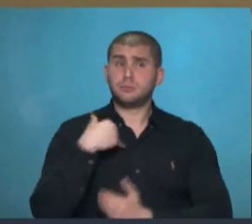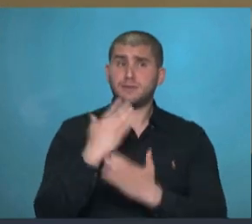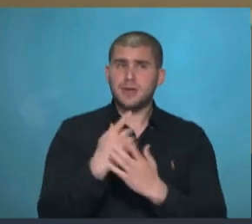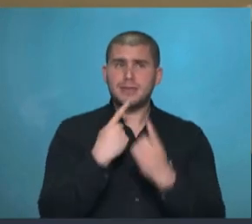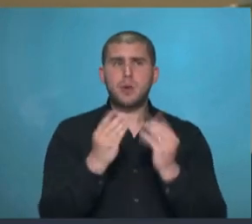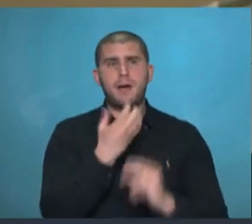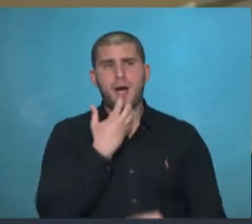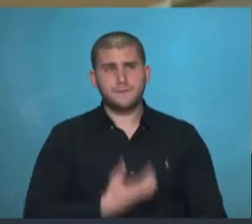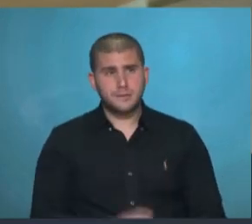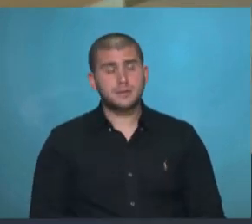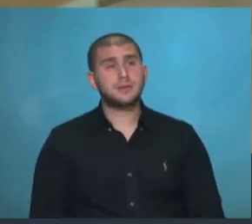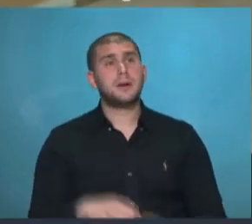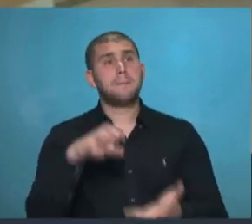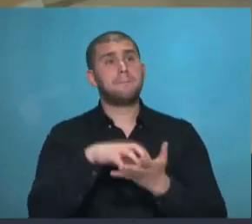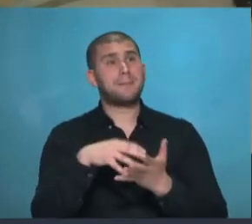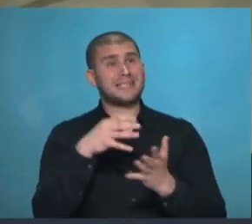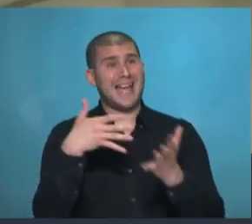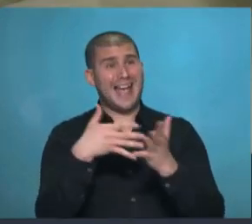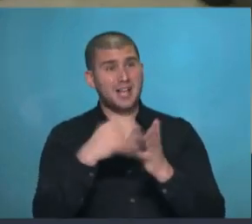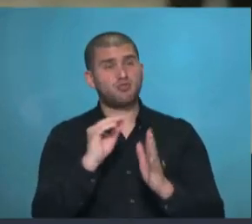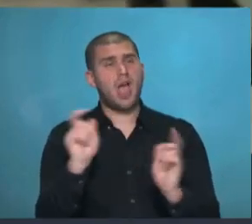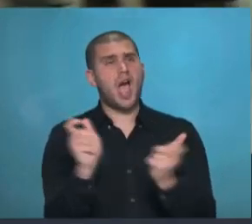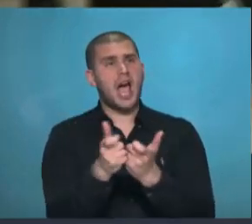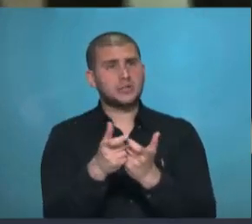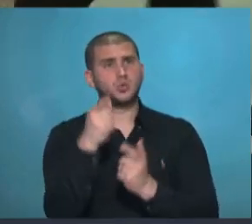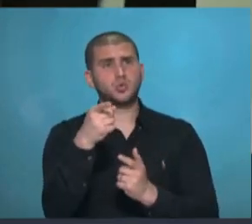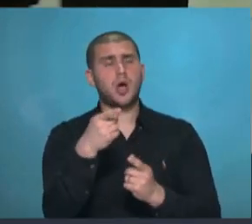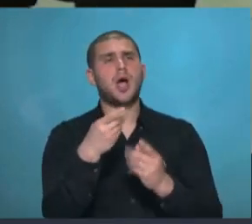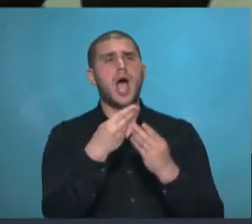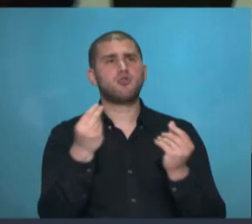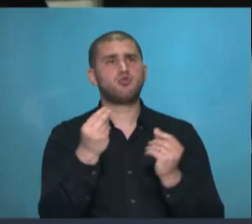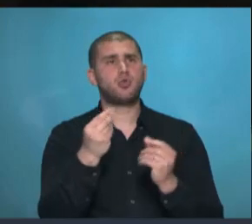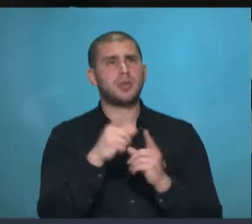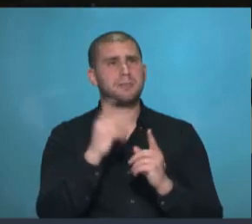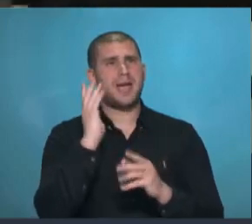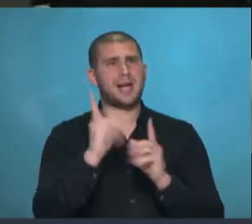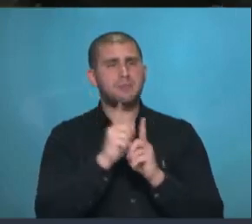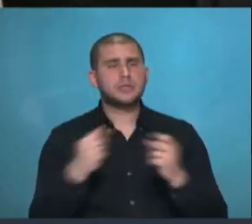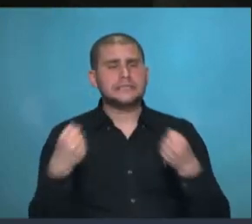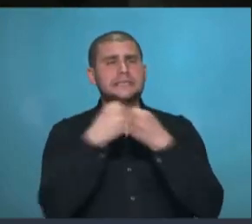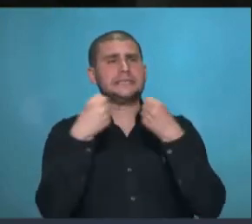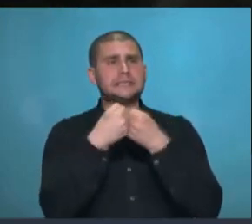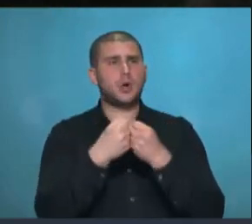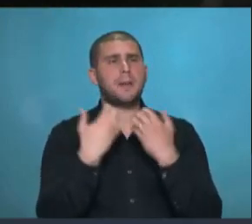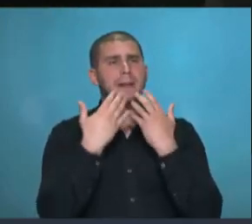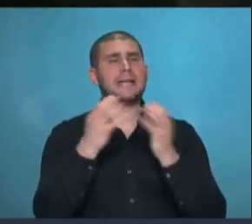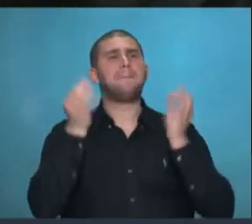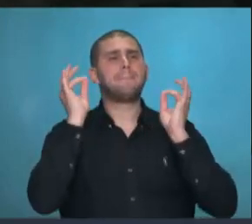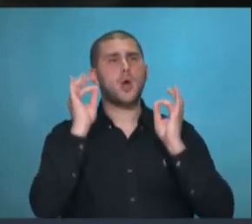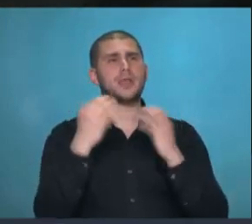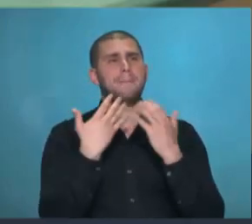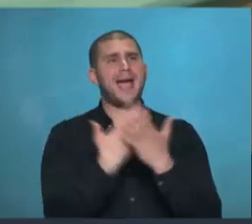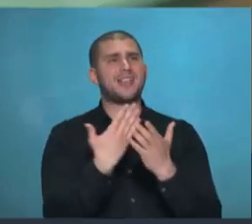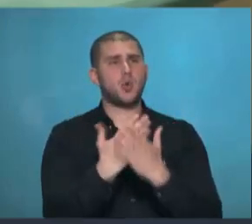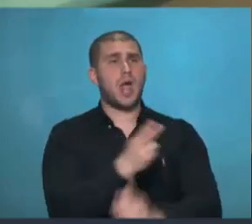הרב. במרכז חקירתו של העצור בחשד למעורבות ברצח, סתירות שהתגלו בגרסה המקורית שמסר בעדויותיו